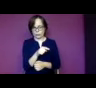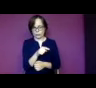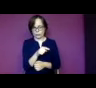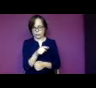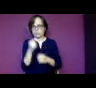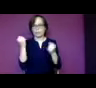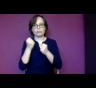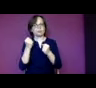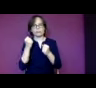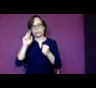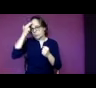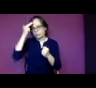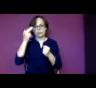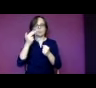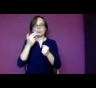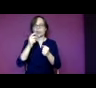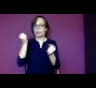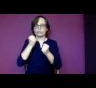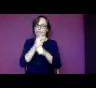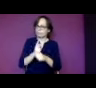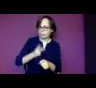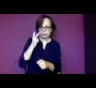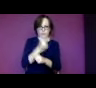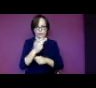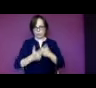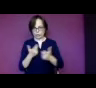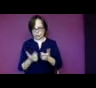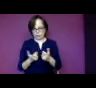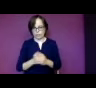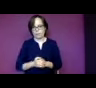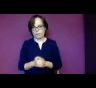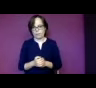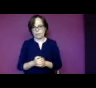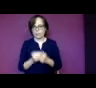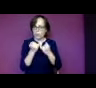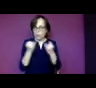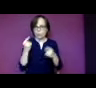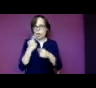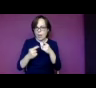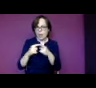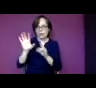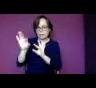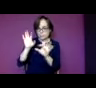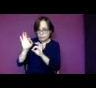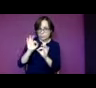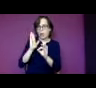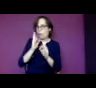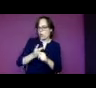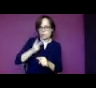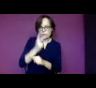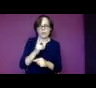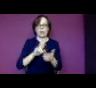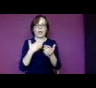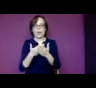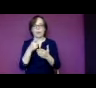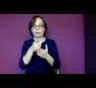ekstremalnej, przejaskrawiając oczywiście takie elementy, tworząc je w wielkiej skali,